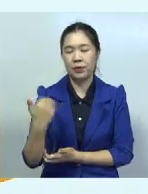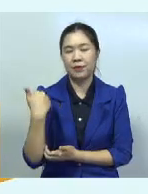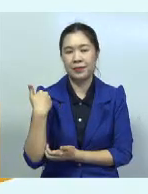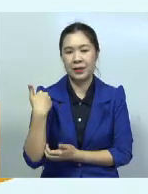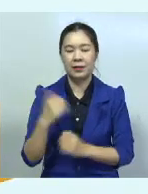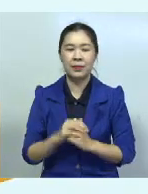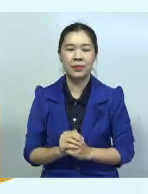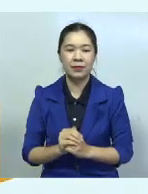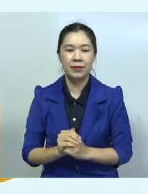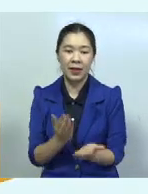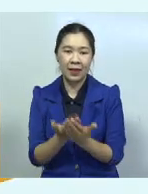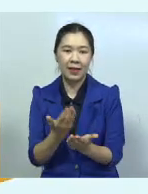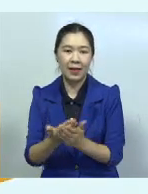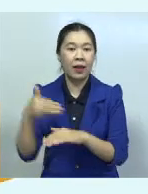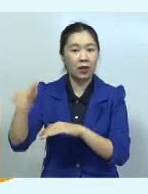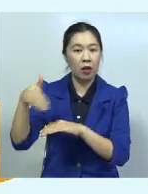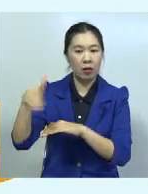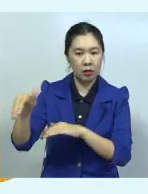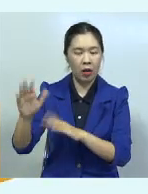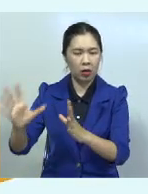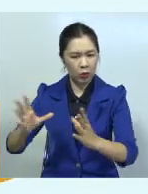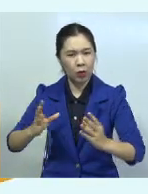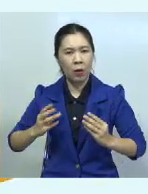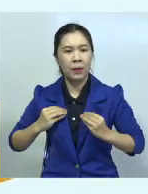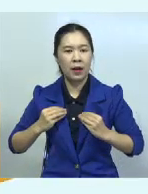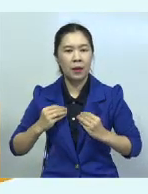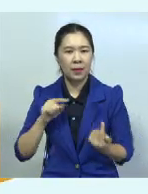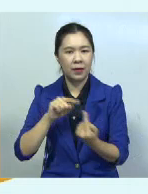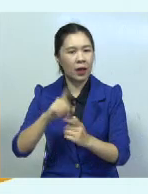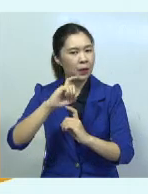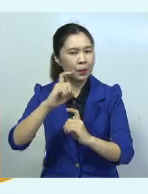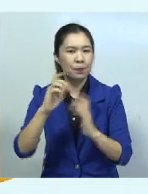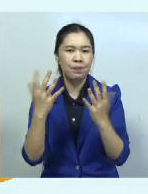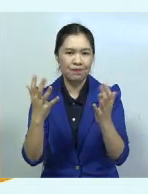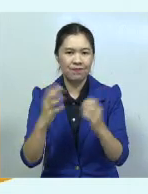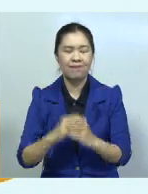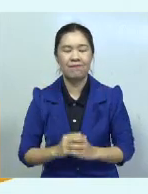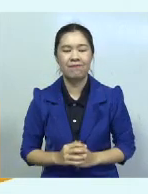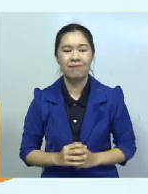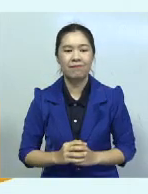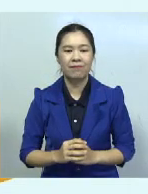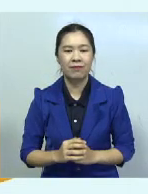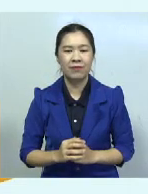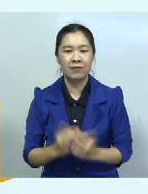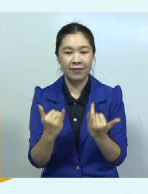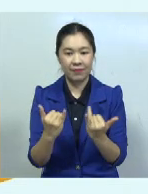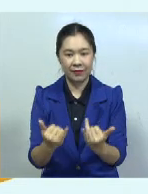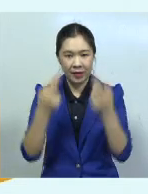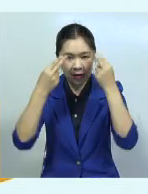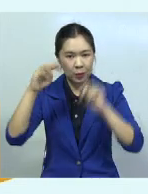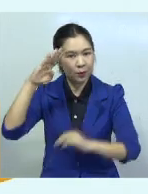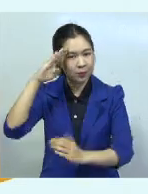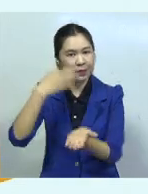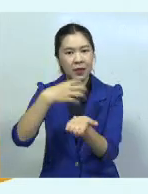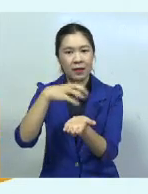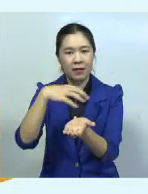งรวมถึงค่าเงินบาทต่างประเทศก็ให้การยอมรับนะคะว่าปลอดภัยที่สุดในโลกด้วยไปฟังเสียงประเด็นนี้กับท่านนายกรัฐ